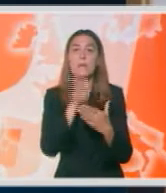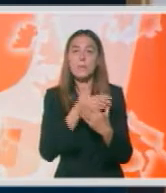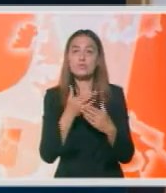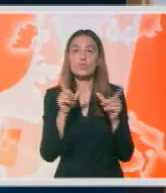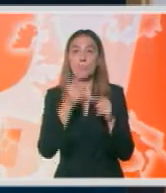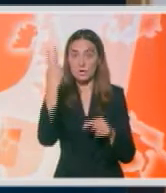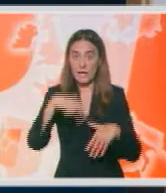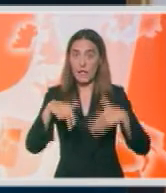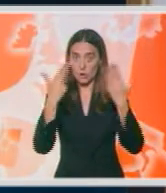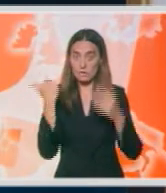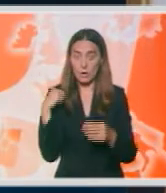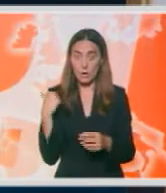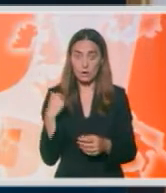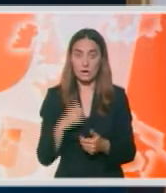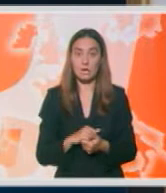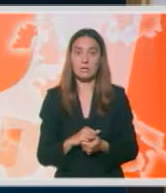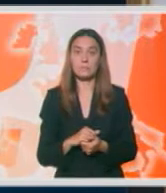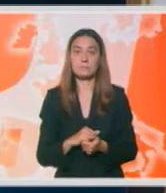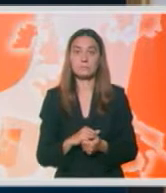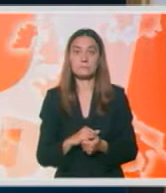u 2008. godini